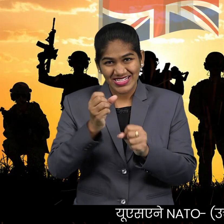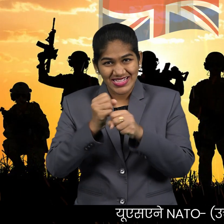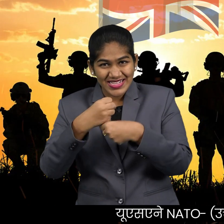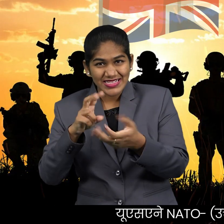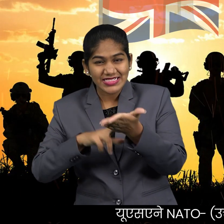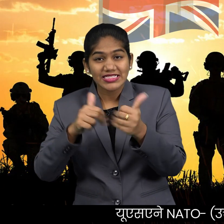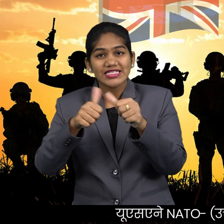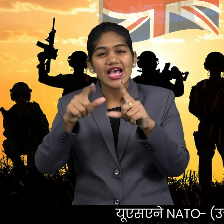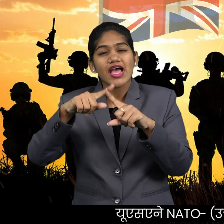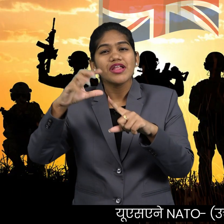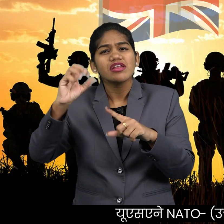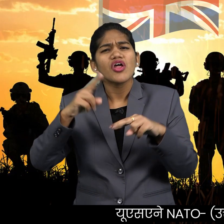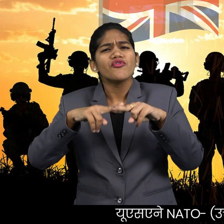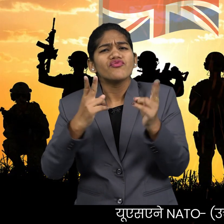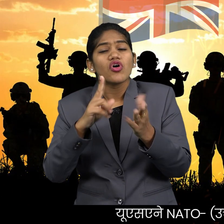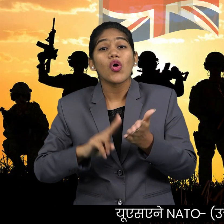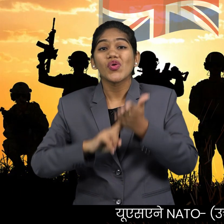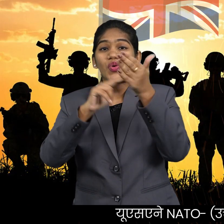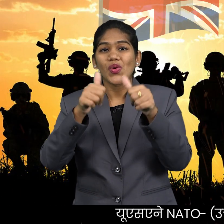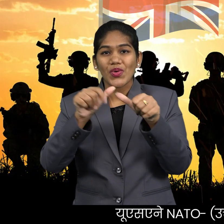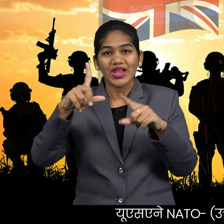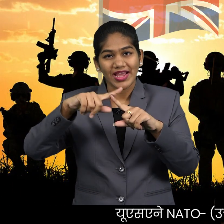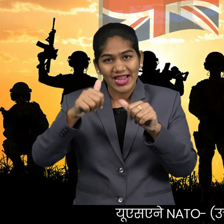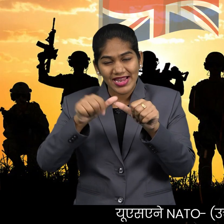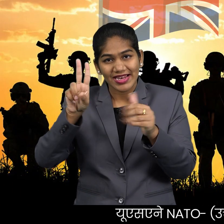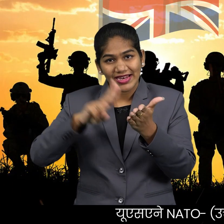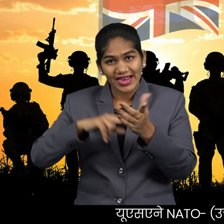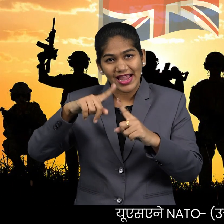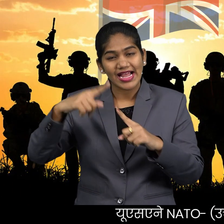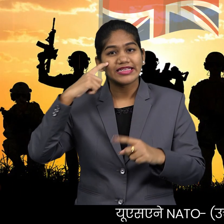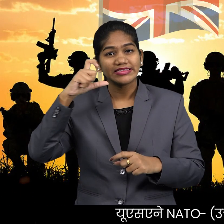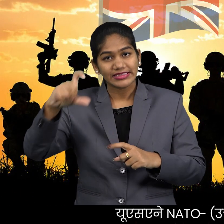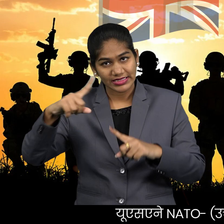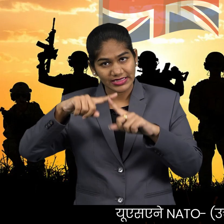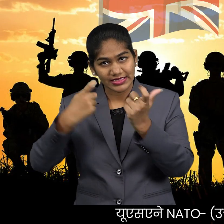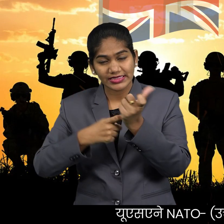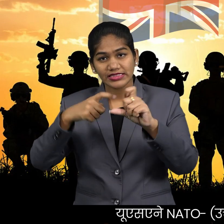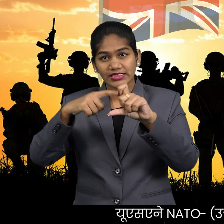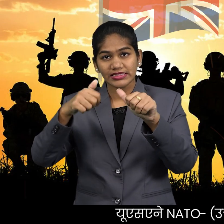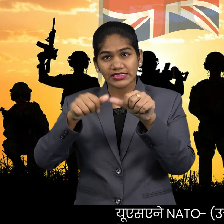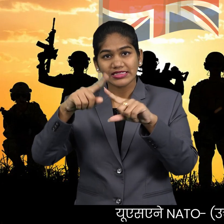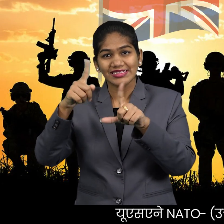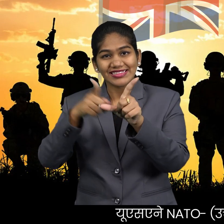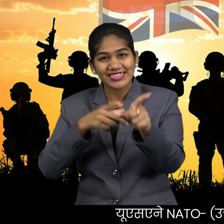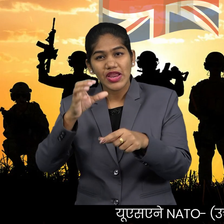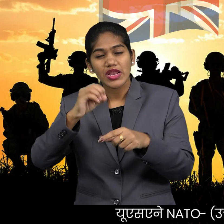USAने NATO, नाटो, उत्तर अटलांटिक करार संघटना,